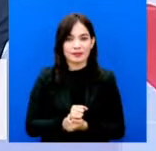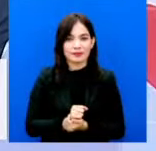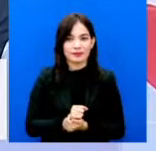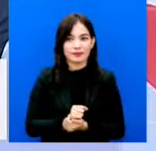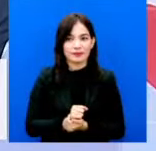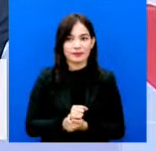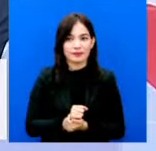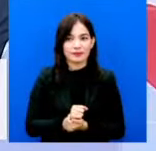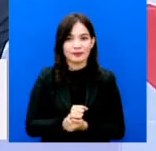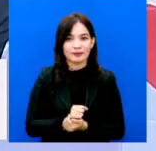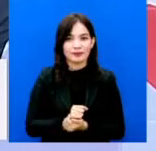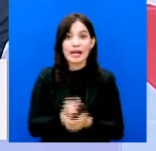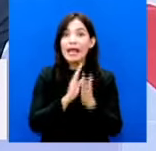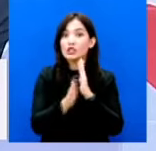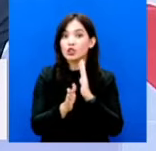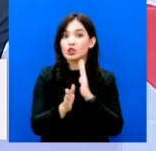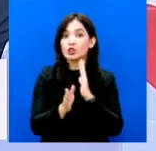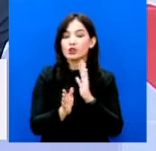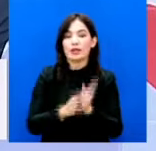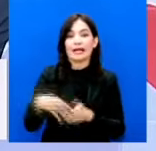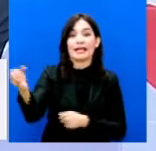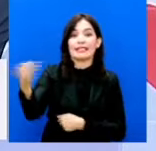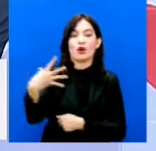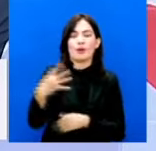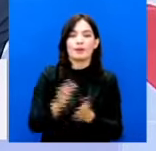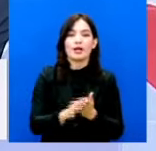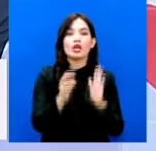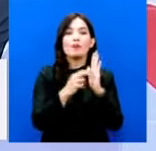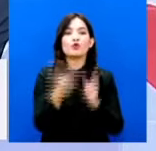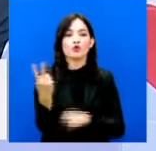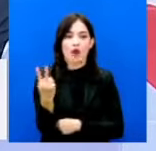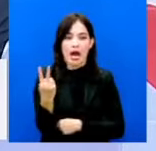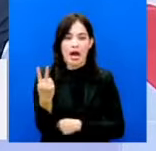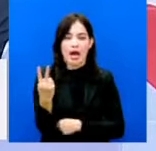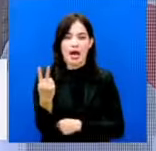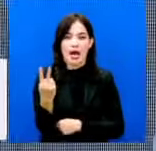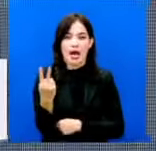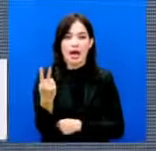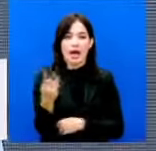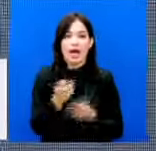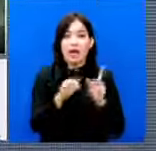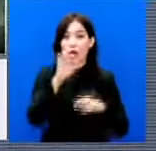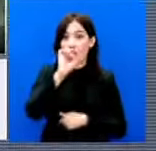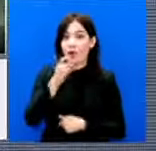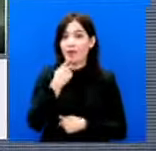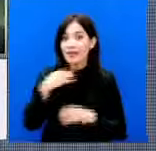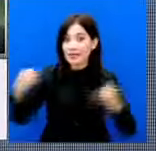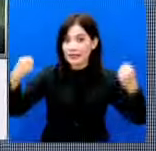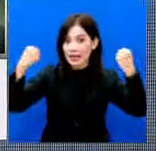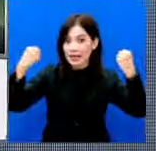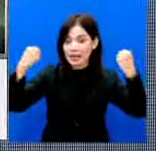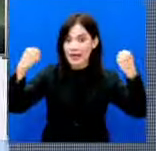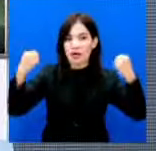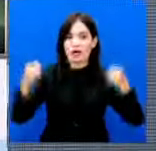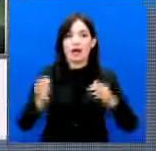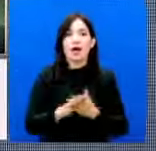Ya, langsung silakan ditanggapi. Paslon 2, 1,5 menit. Baik, ya, kalau kita bicara tentang kesehatan, ya pasti